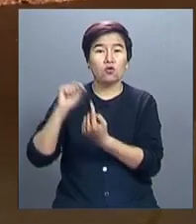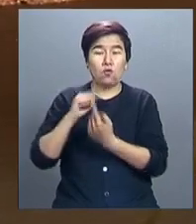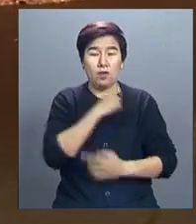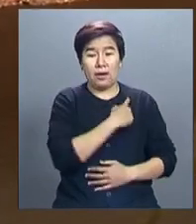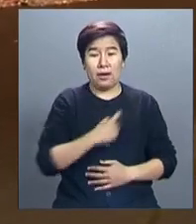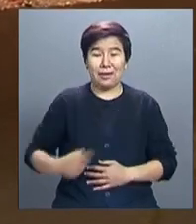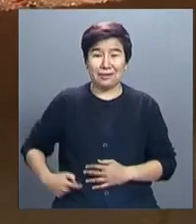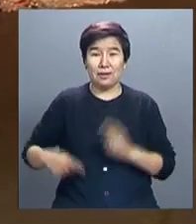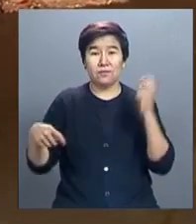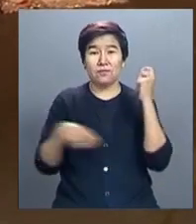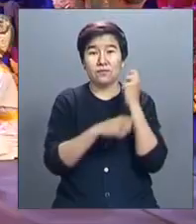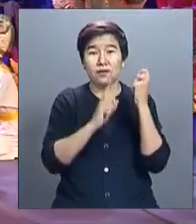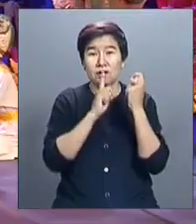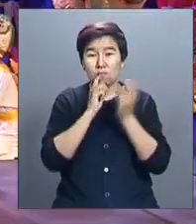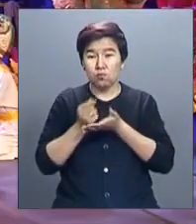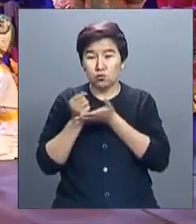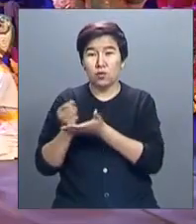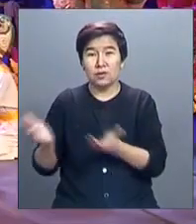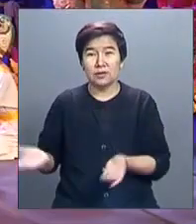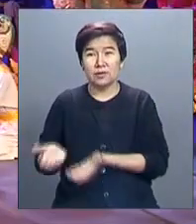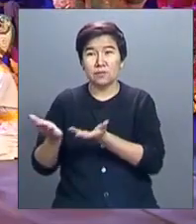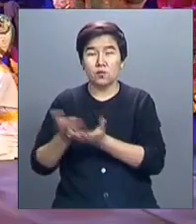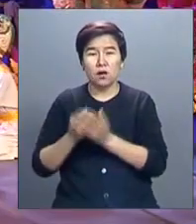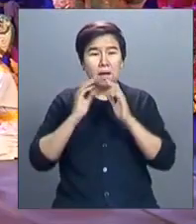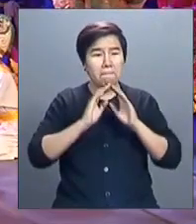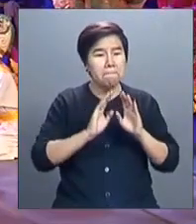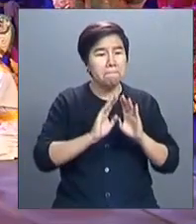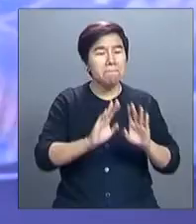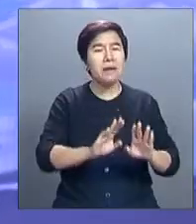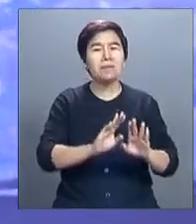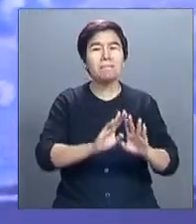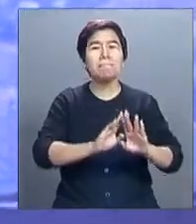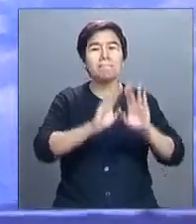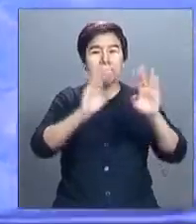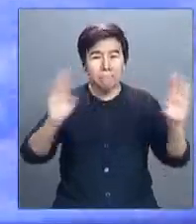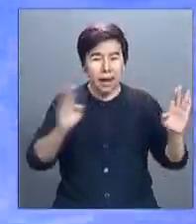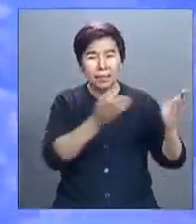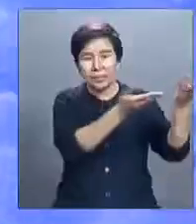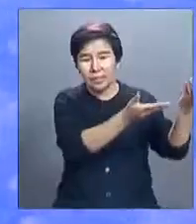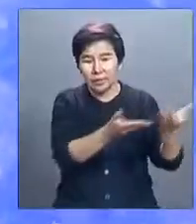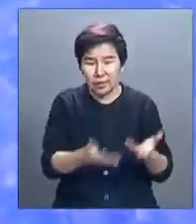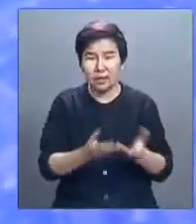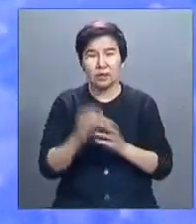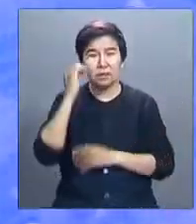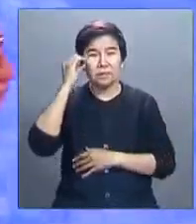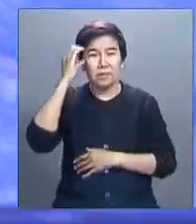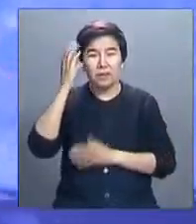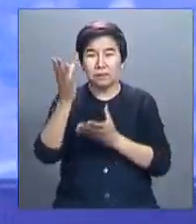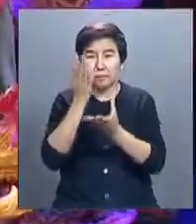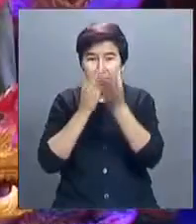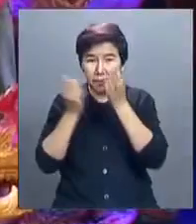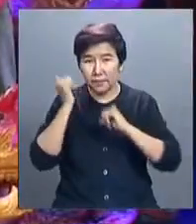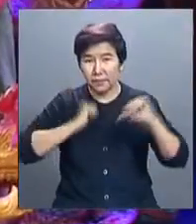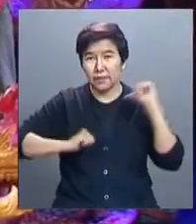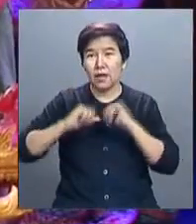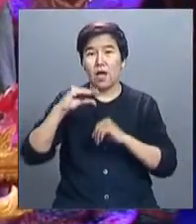ดาสยามบรมราชกุมารีที่เปิดกว้างให้คนทั่วไปได้เข้ามาศึกษาการแสดงโขนและสามารถรับบทบาทต่างๆได้ตาม